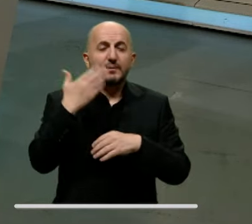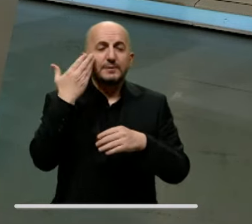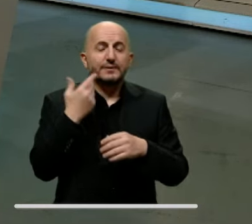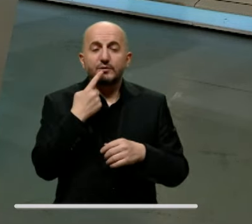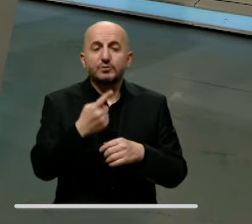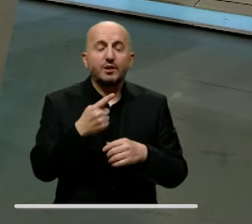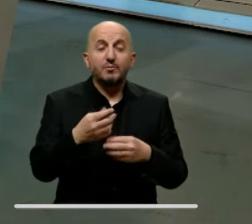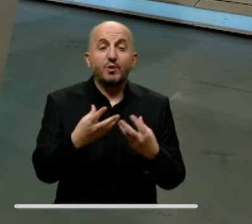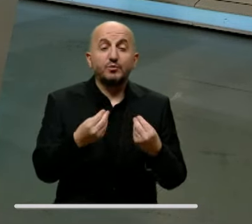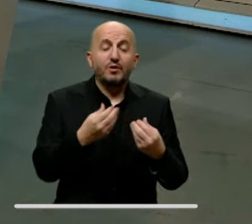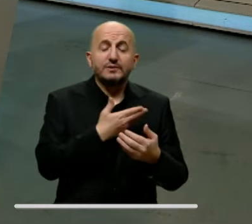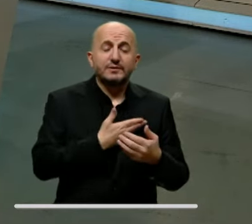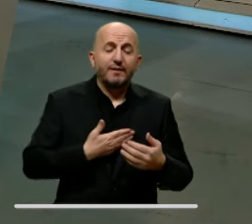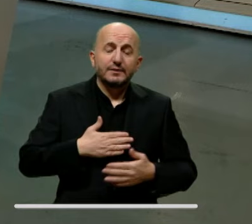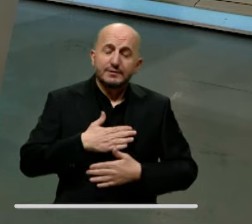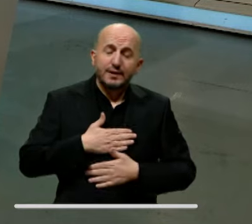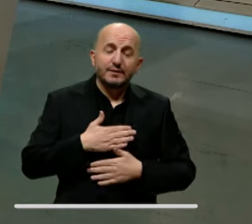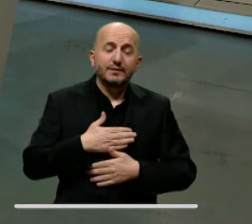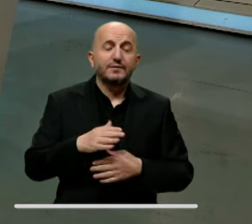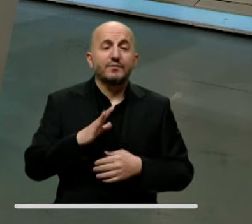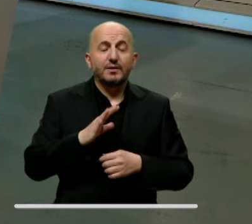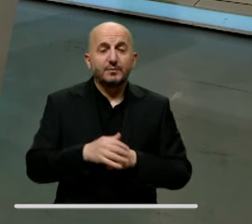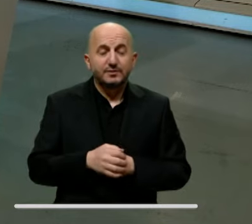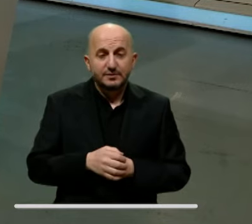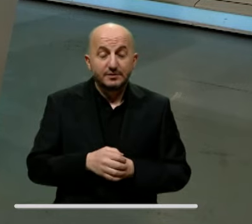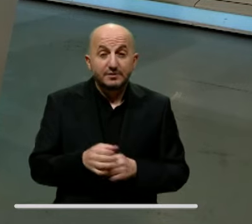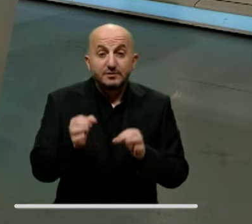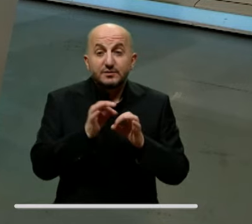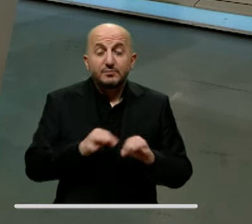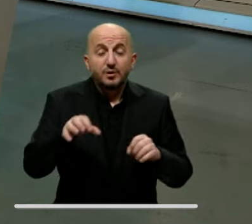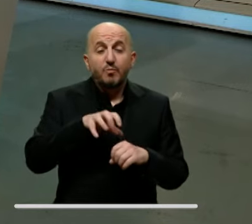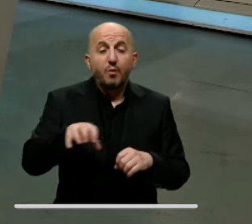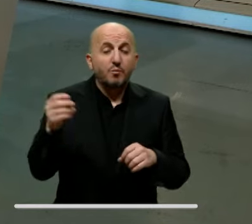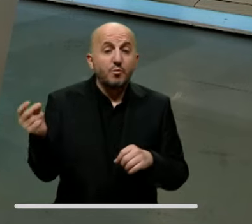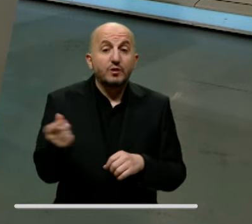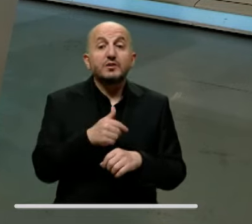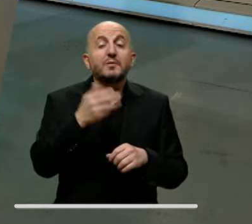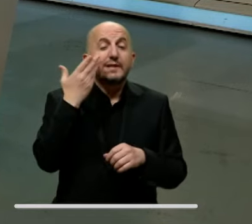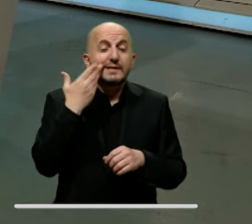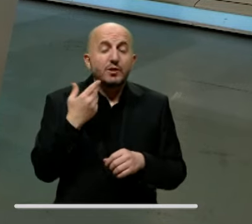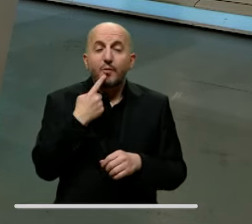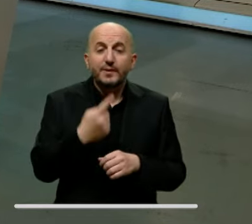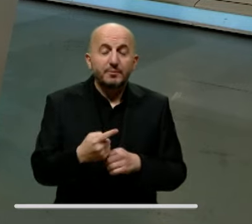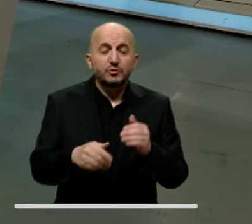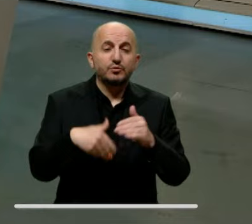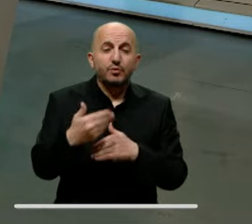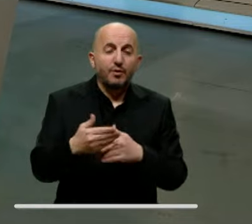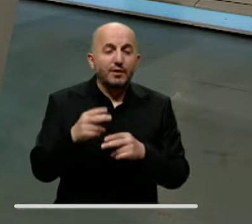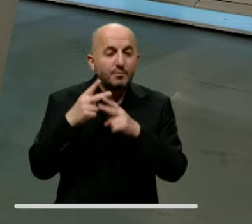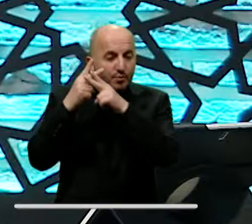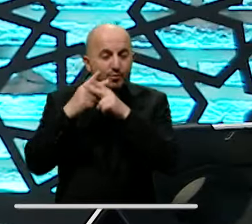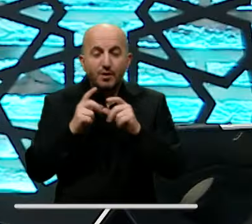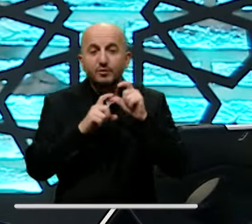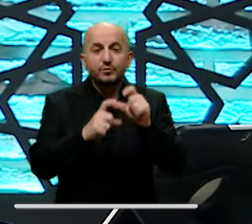size çok çok sevgileri saygıları hürmetleri varmış hiçbir bölümü kaçırmadan izliyorum demiş Sonra da bir rüya